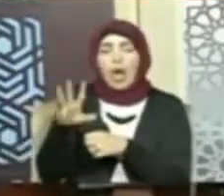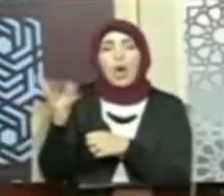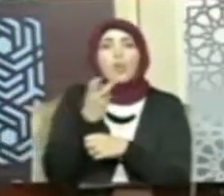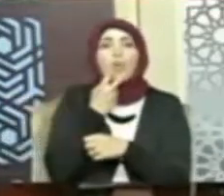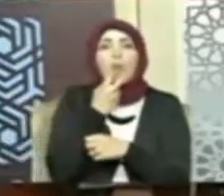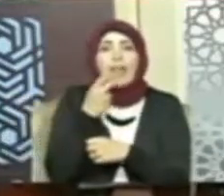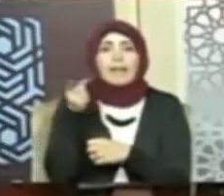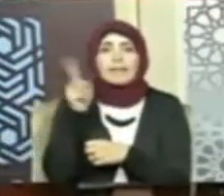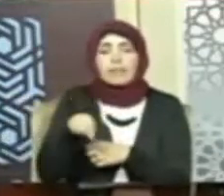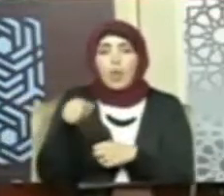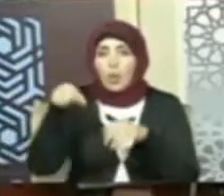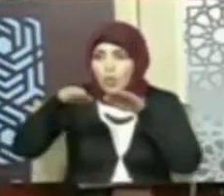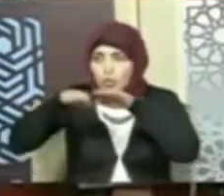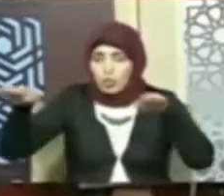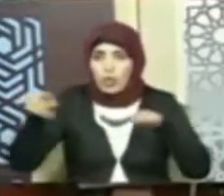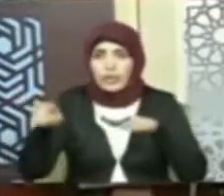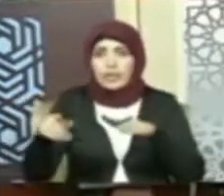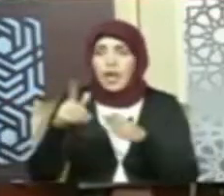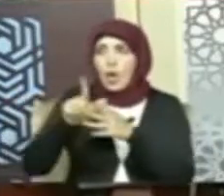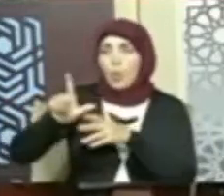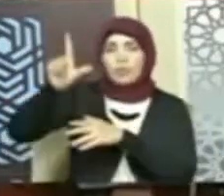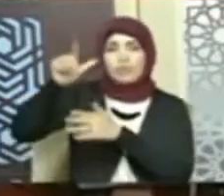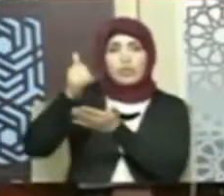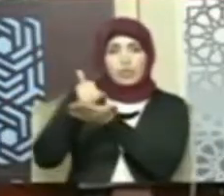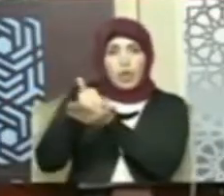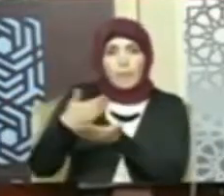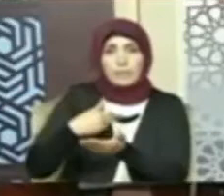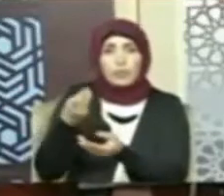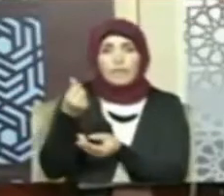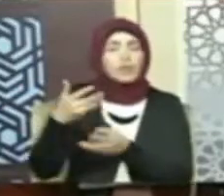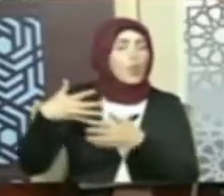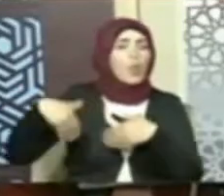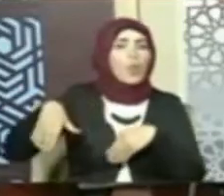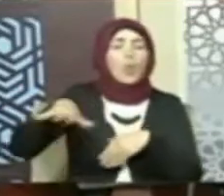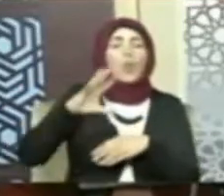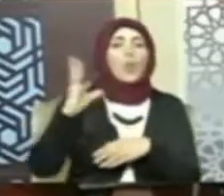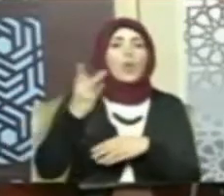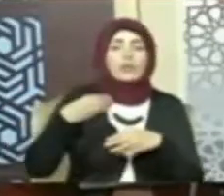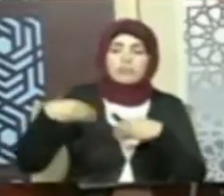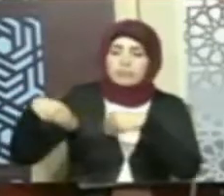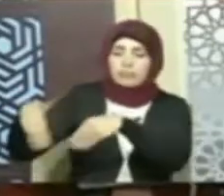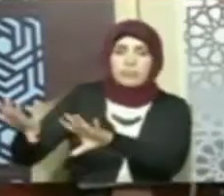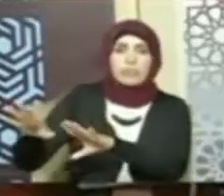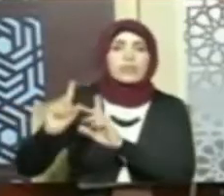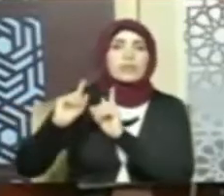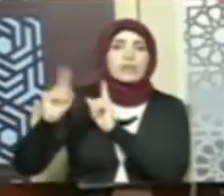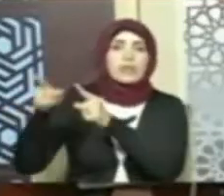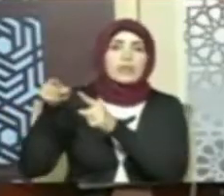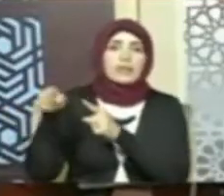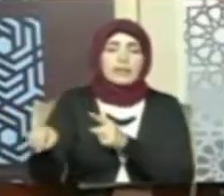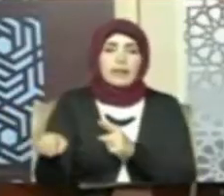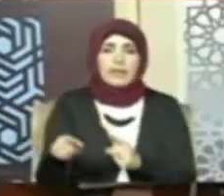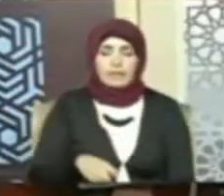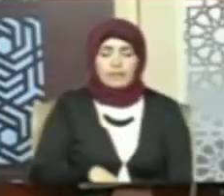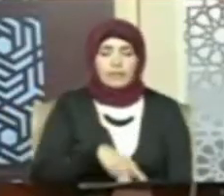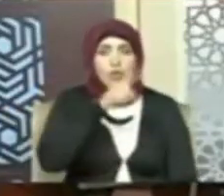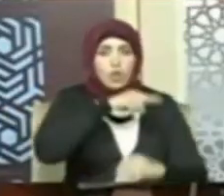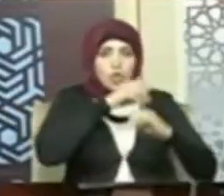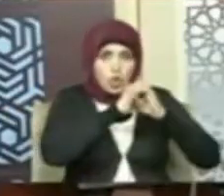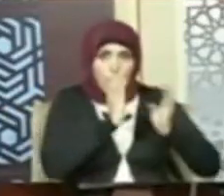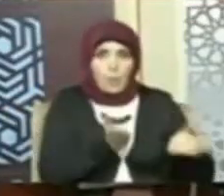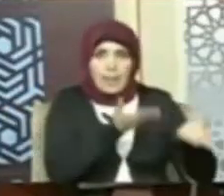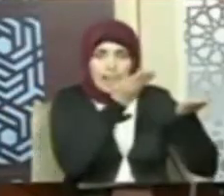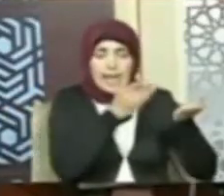والولد والدنيا والسلطان كل ذلك قد ترك وتركتم ما خولناكم